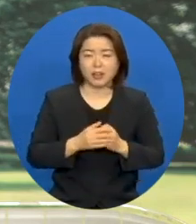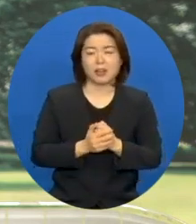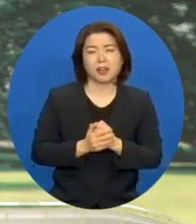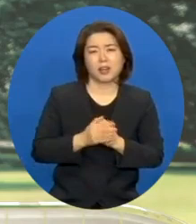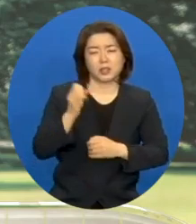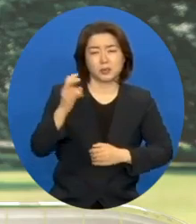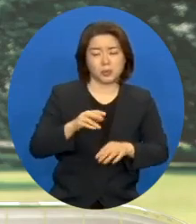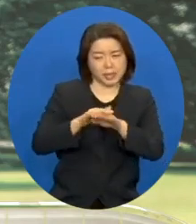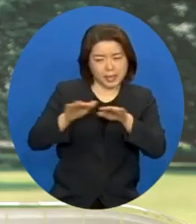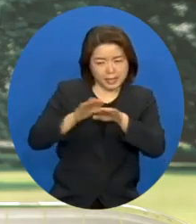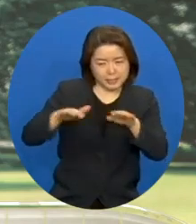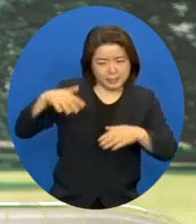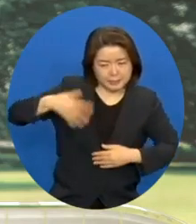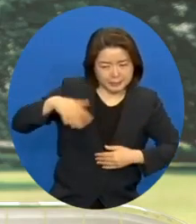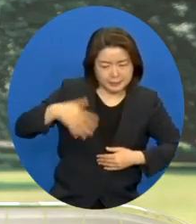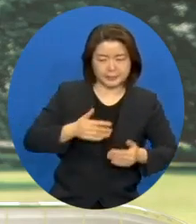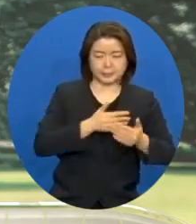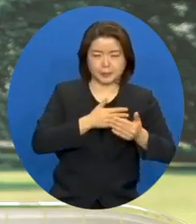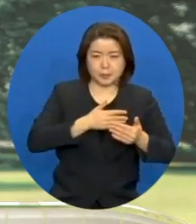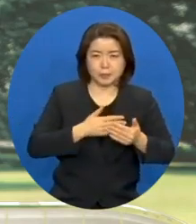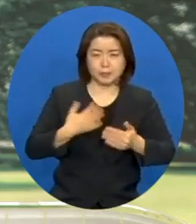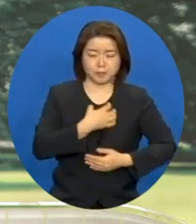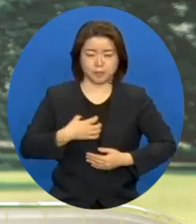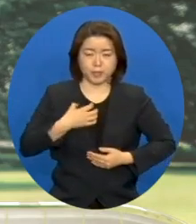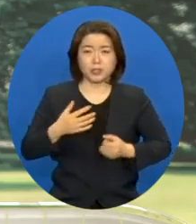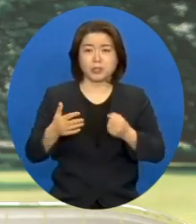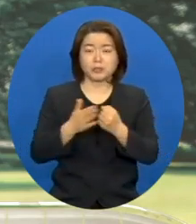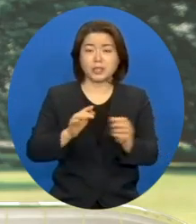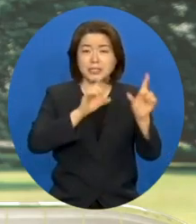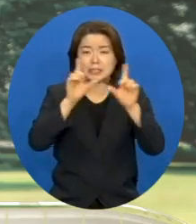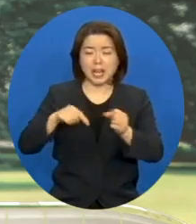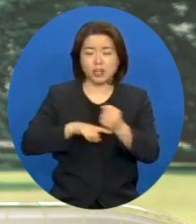해결되지 않는 두려움과 염려 속에 사는 이유가 뭔지 아세요?